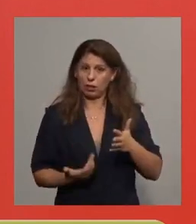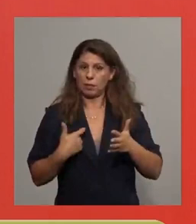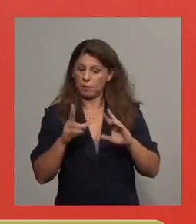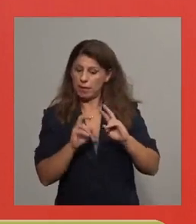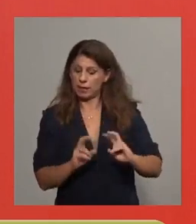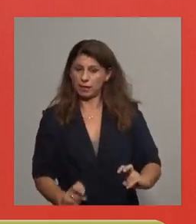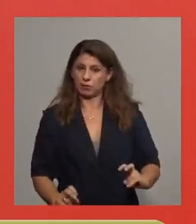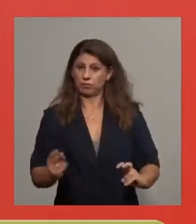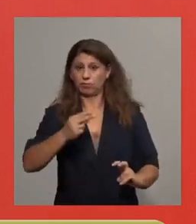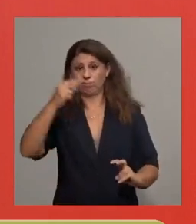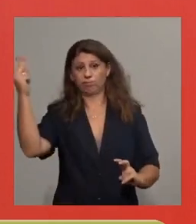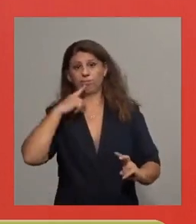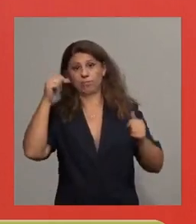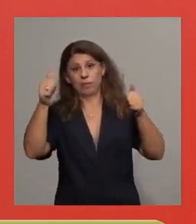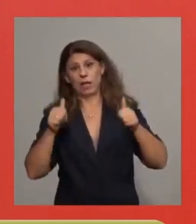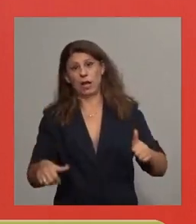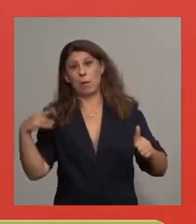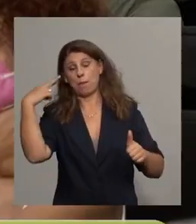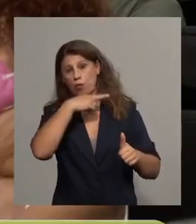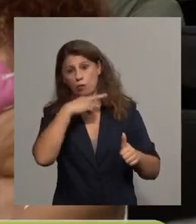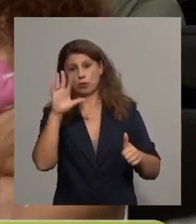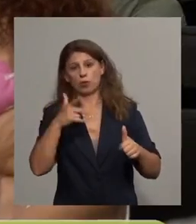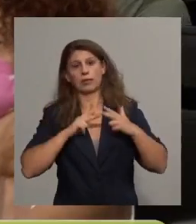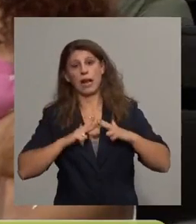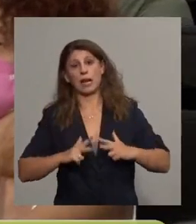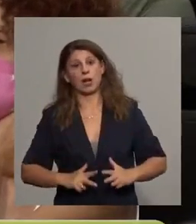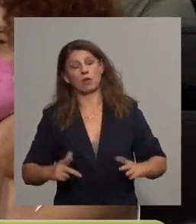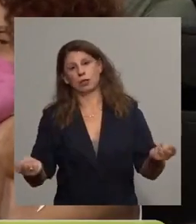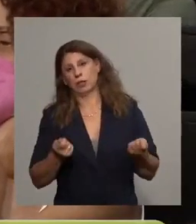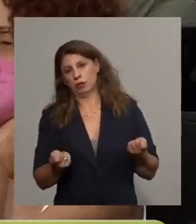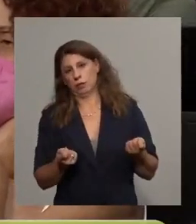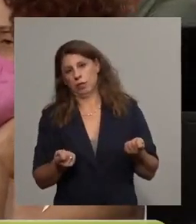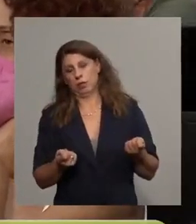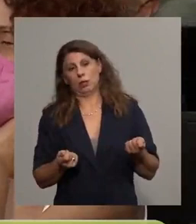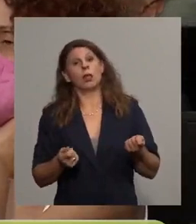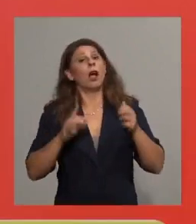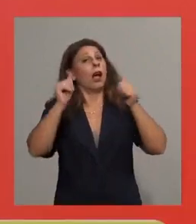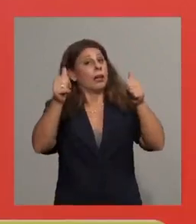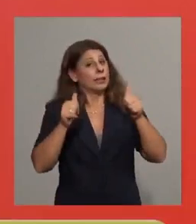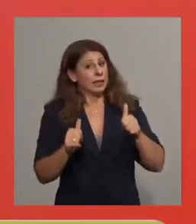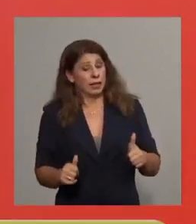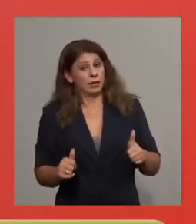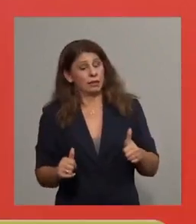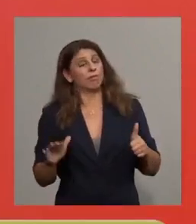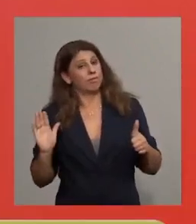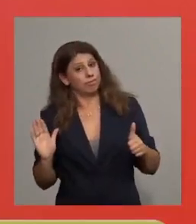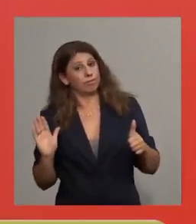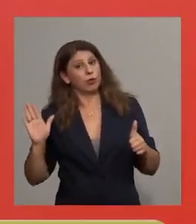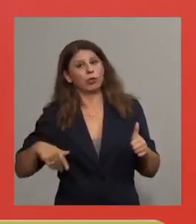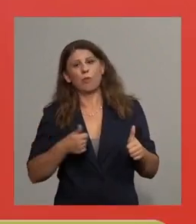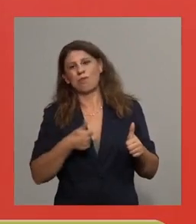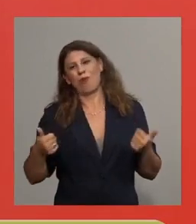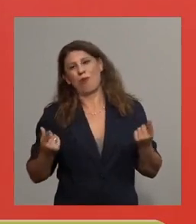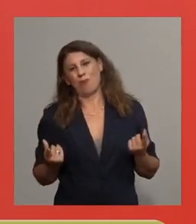περιβόητες εξαγγελίες του Πρωθυπουργού για την ανακούφιση των εργαζομένων. Εξαγγελίες που τελικά μόνο